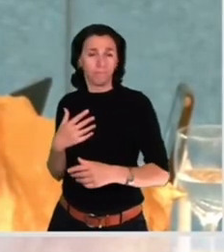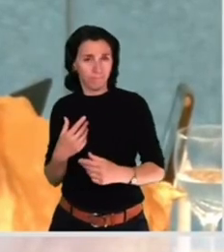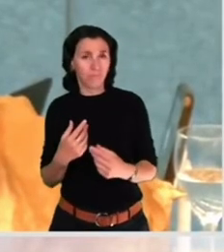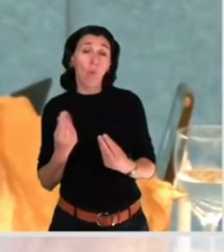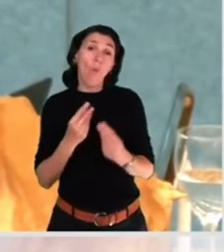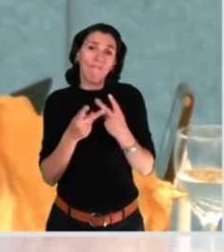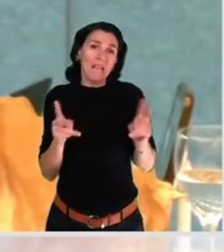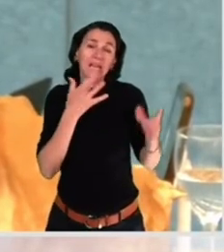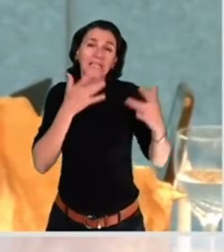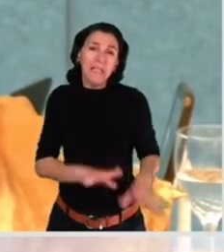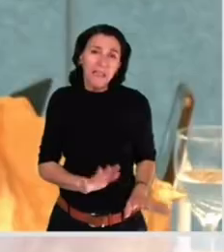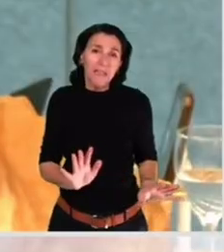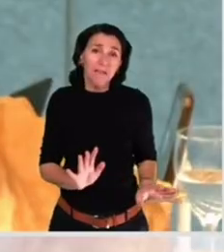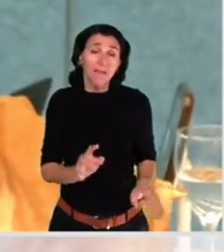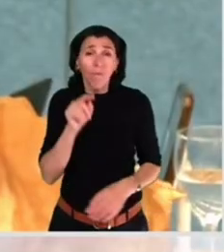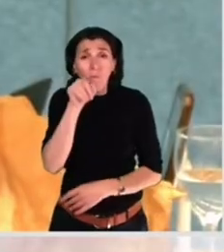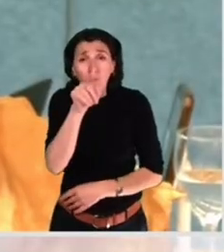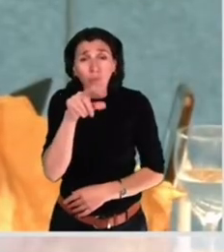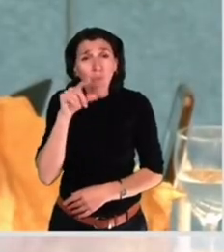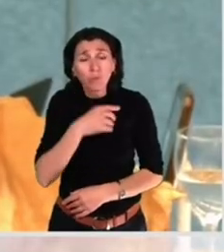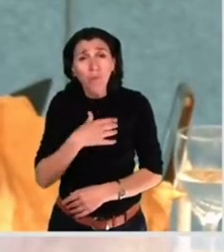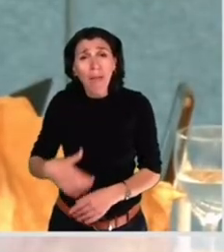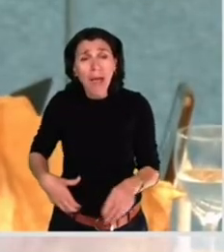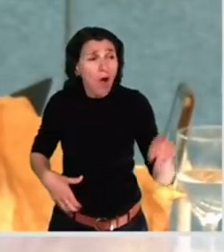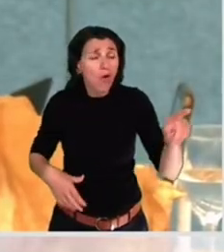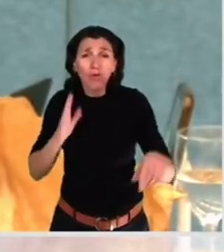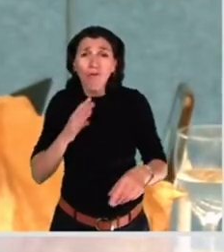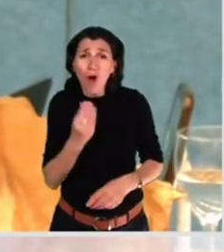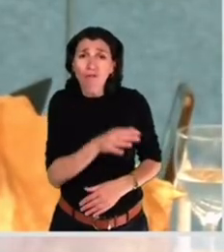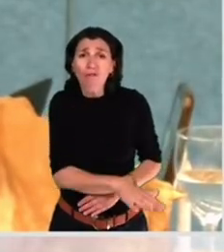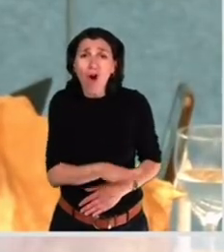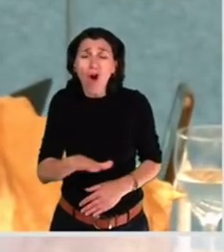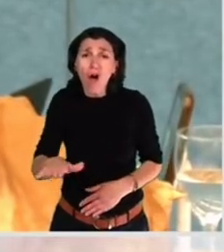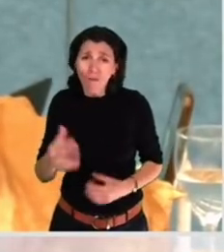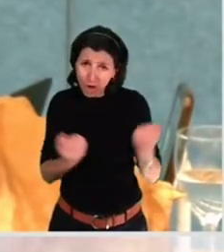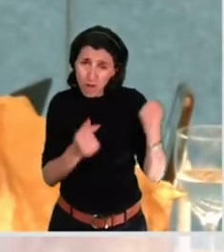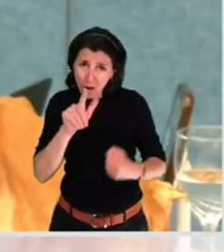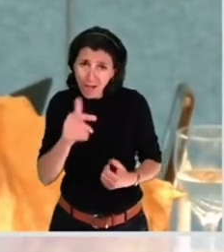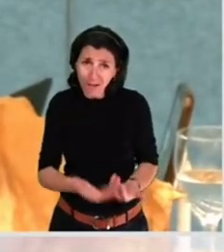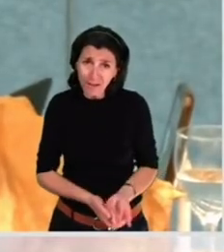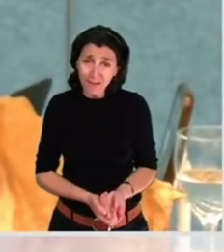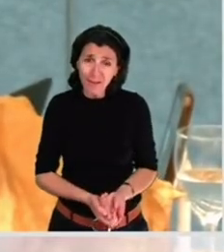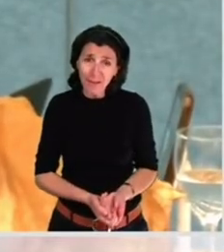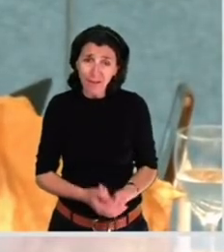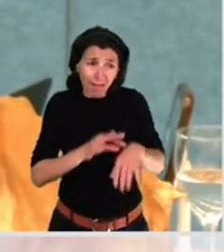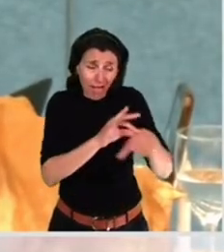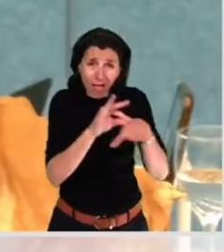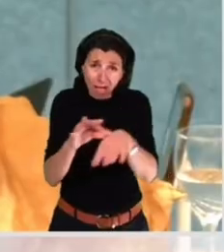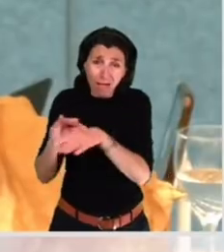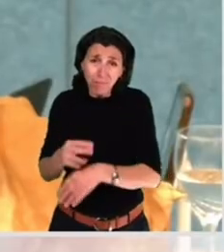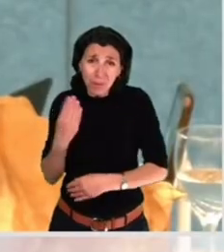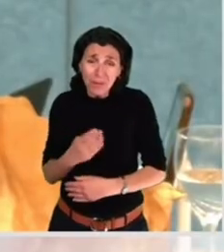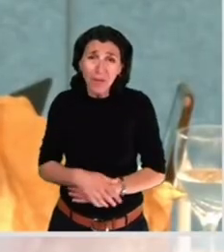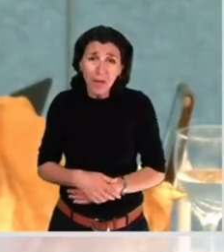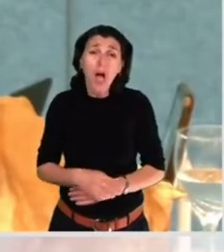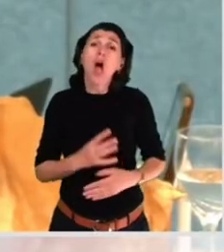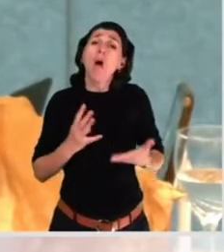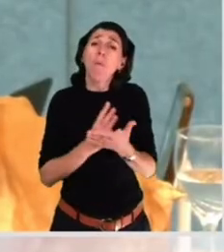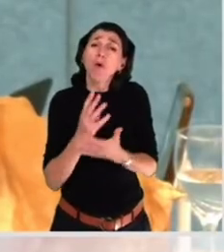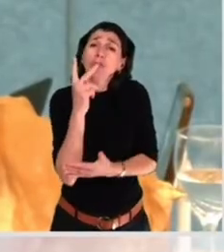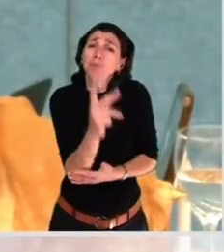Mais même vous, monsieur le maire, quand vos enfants étaient plus jeunes, vous aviez une voiture. Si votre projet était réellement d'inciter